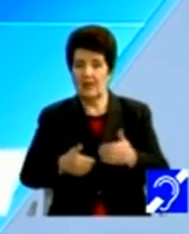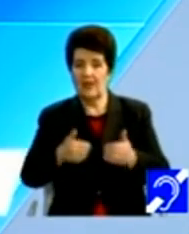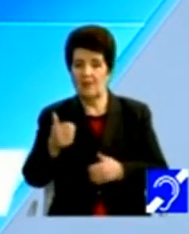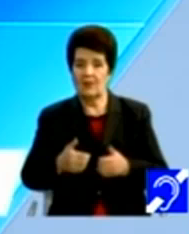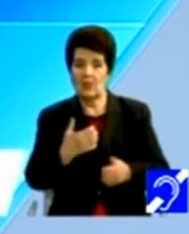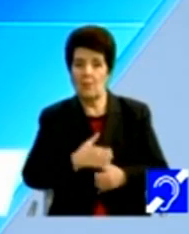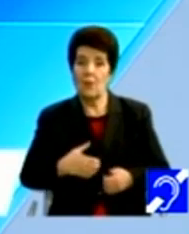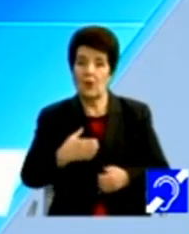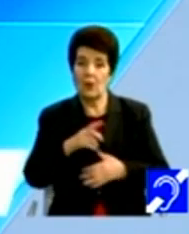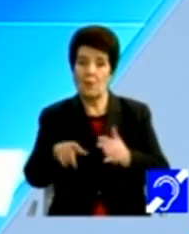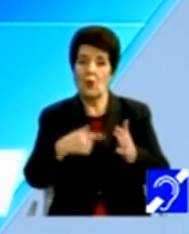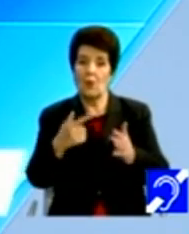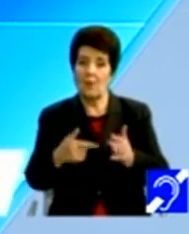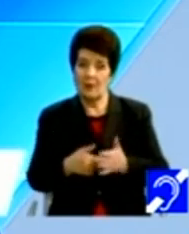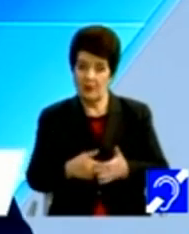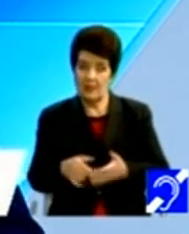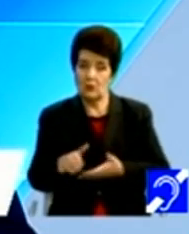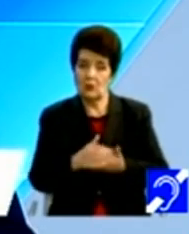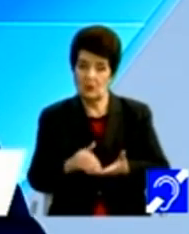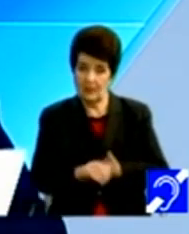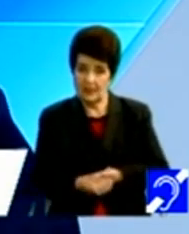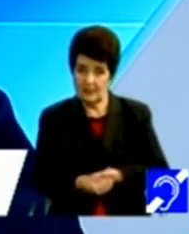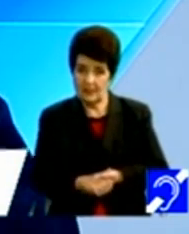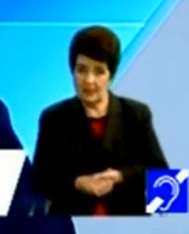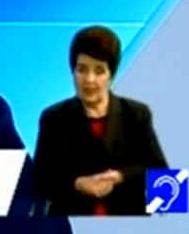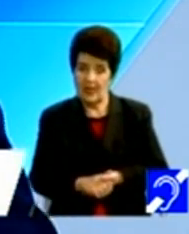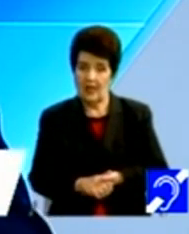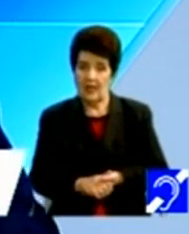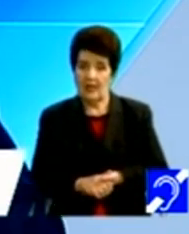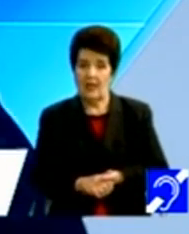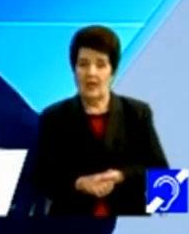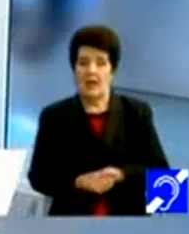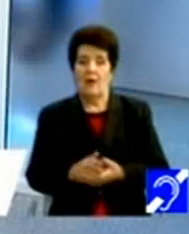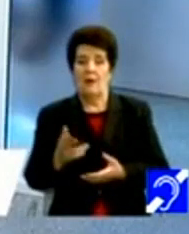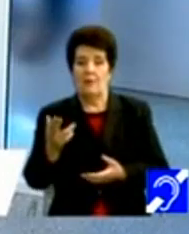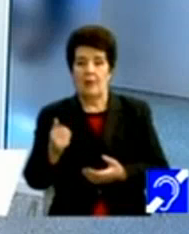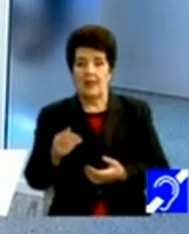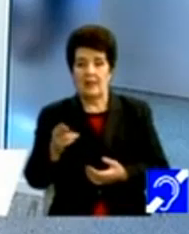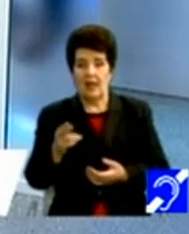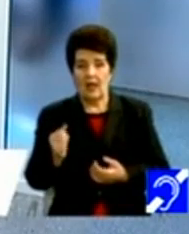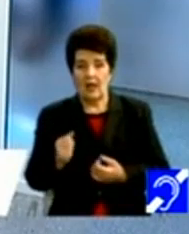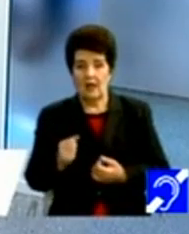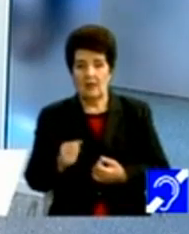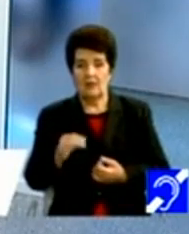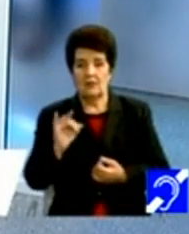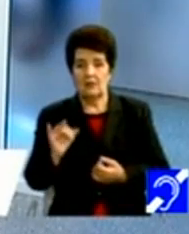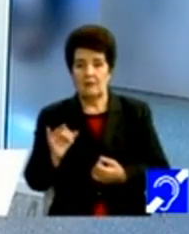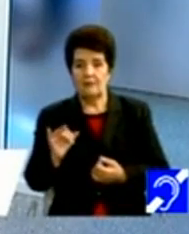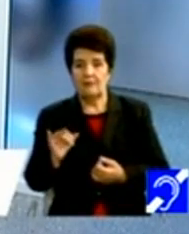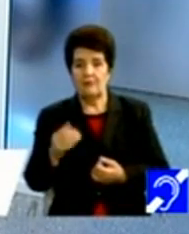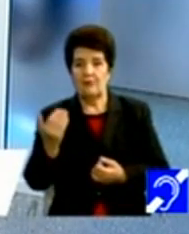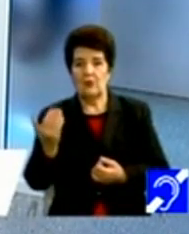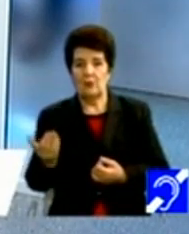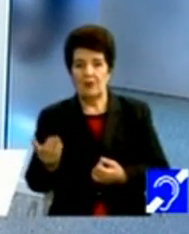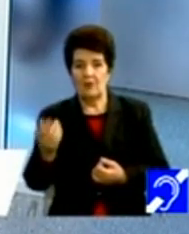mai importante probleme ale societății. Dați-mi un exemplu. Și când zicea, aveți vreuna... Păi da, și în,